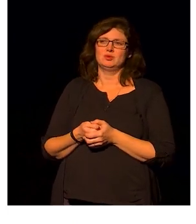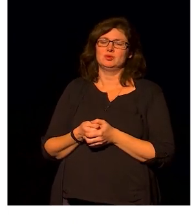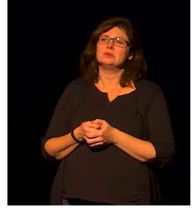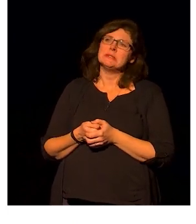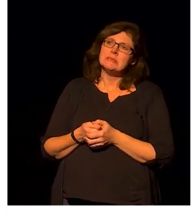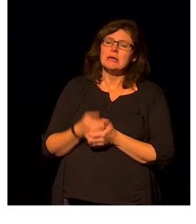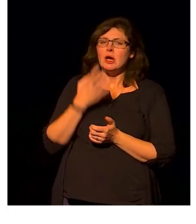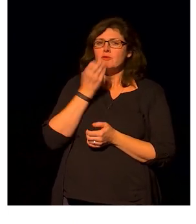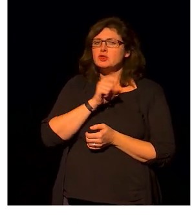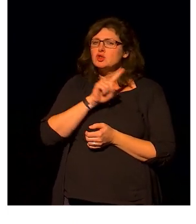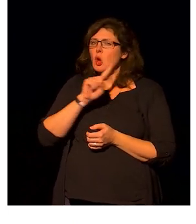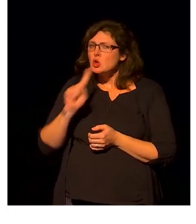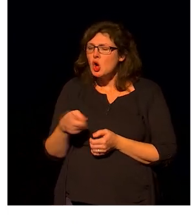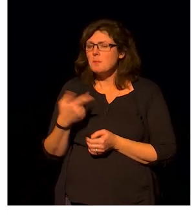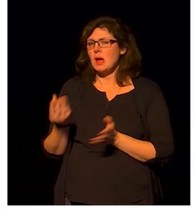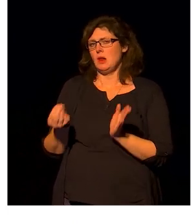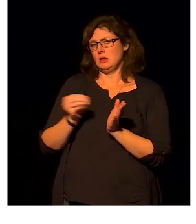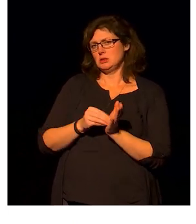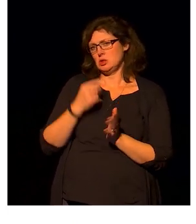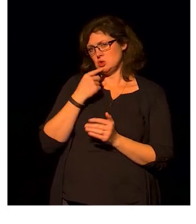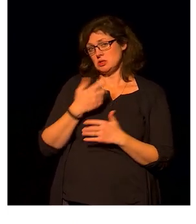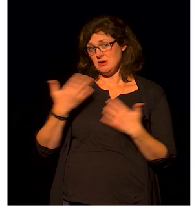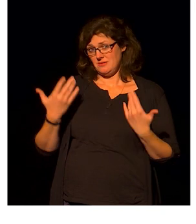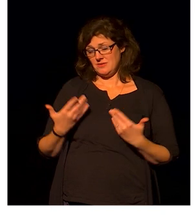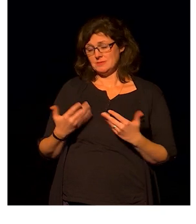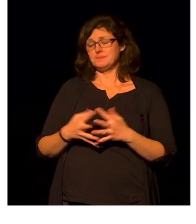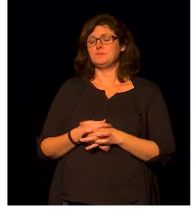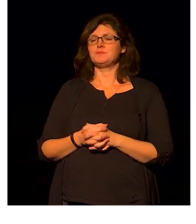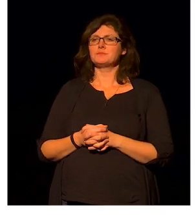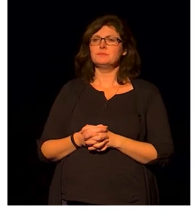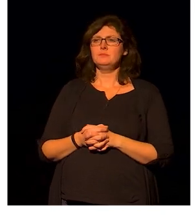möchte ich dazu vielleicht noch sagen, dass